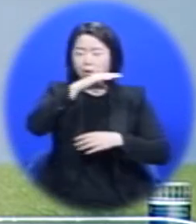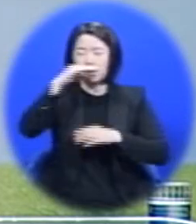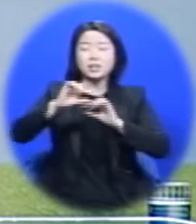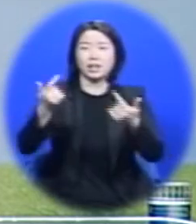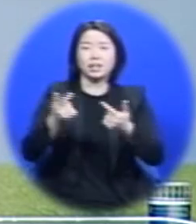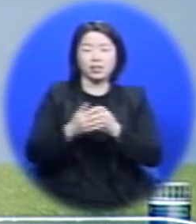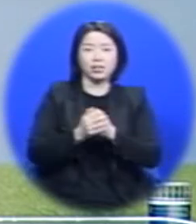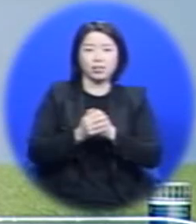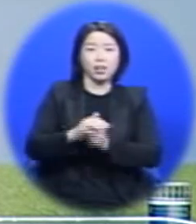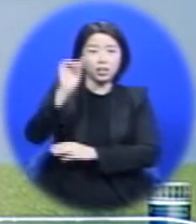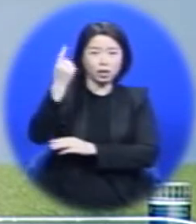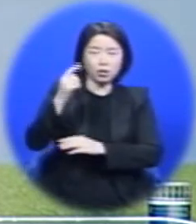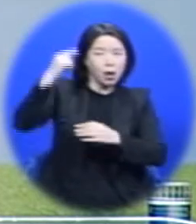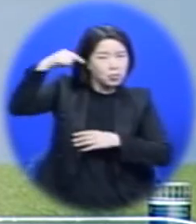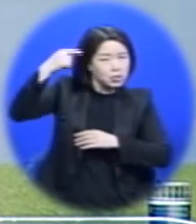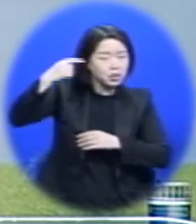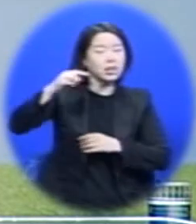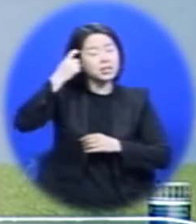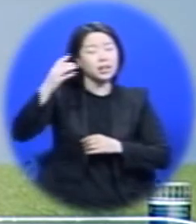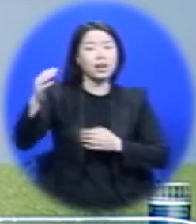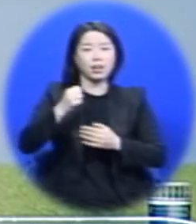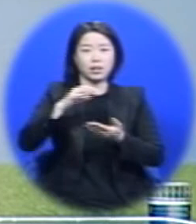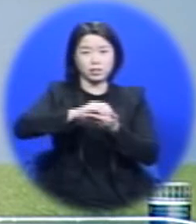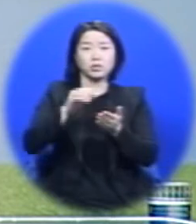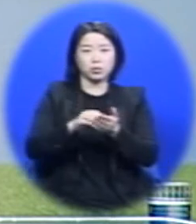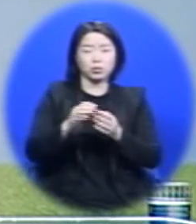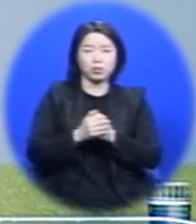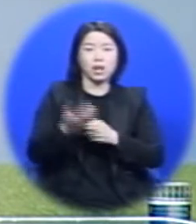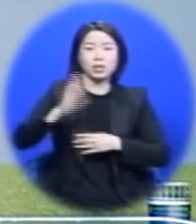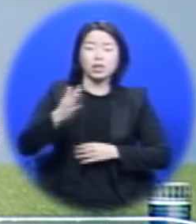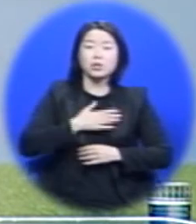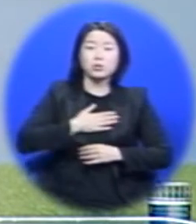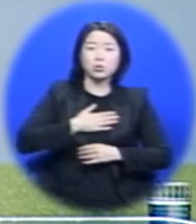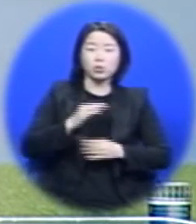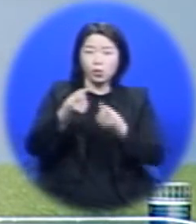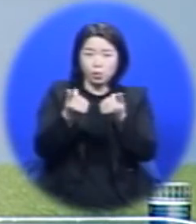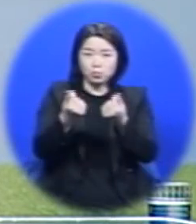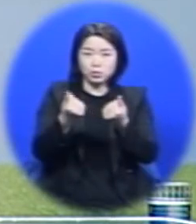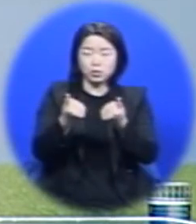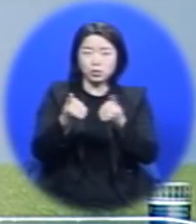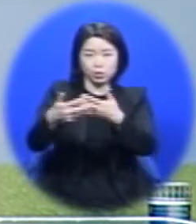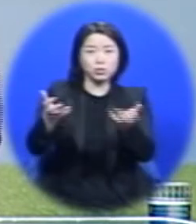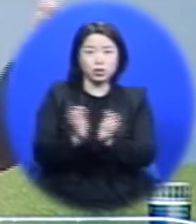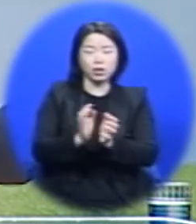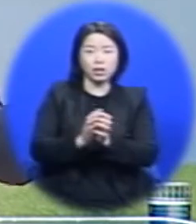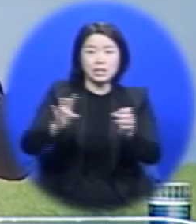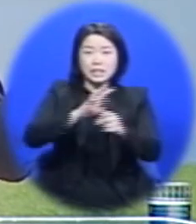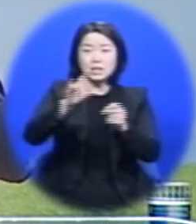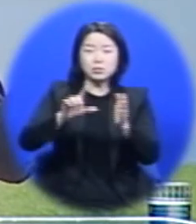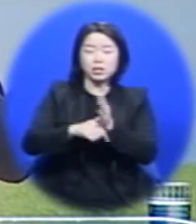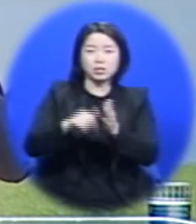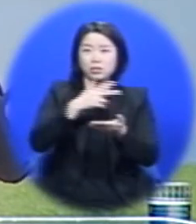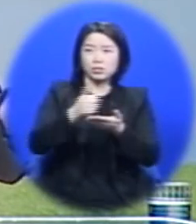비정상이라니까. 아, 다윗 보고 미쳤나 이런 생각을 할 정도였다니까. 근데 저도요 비슷해요. 육아 24시간